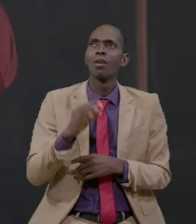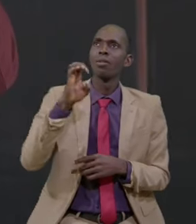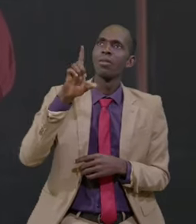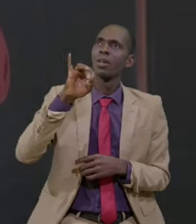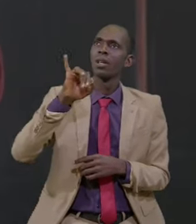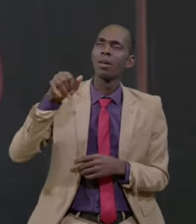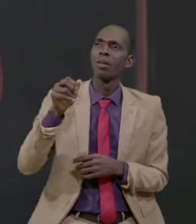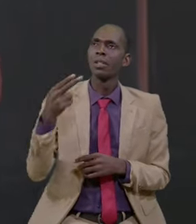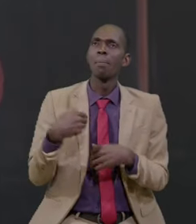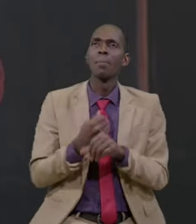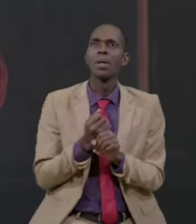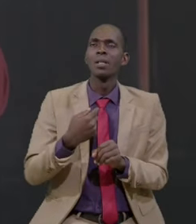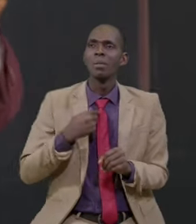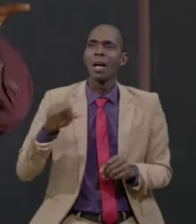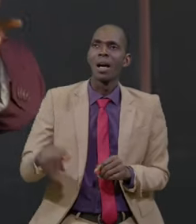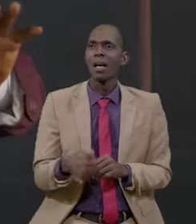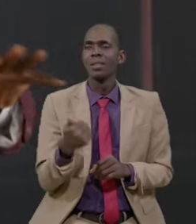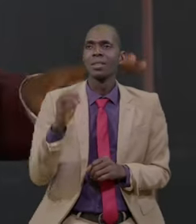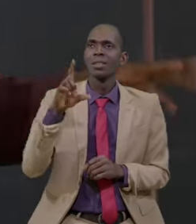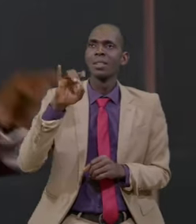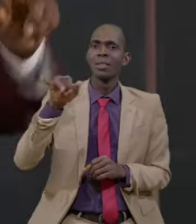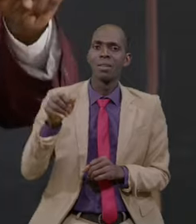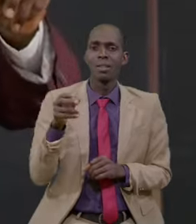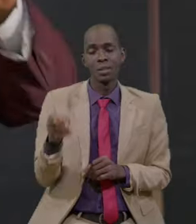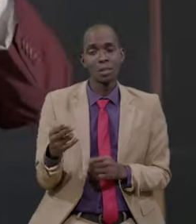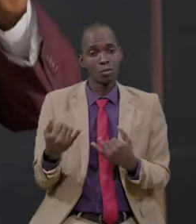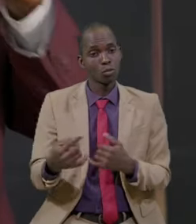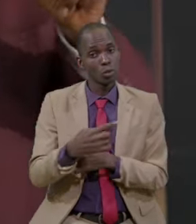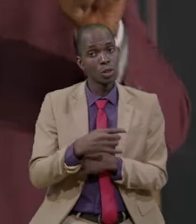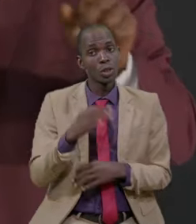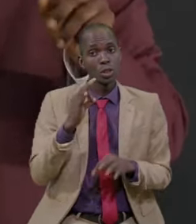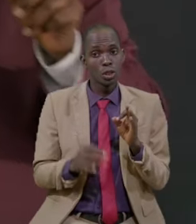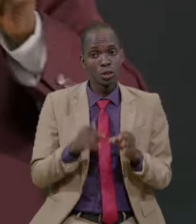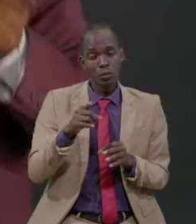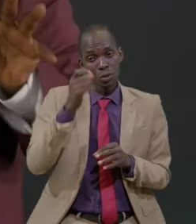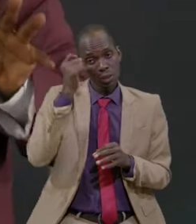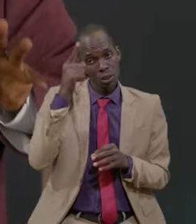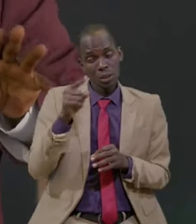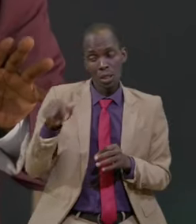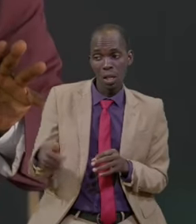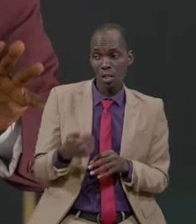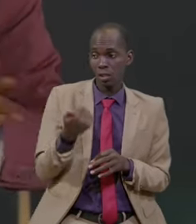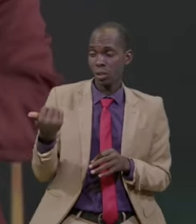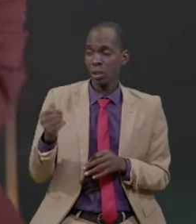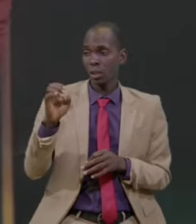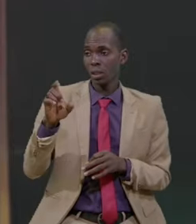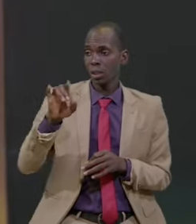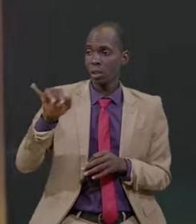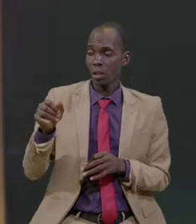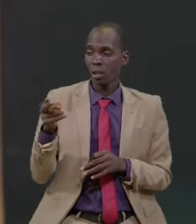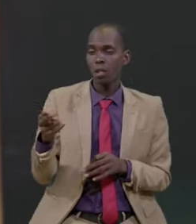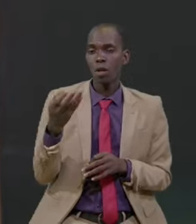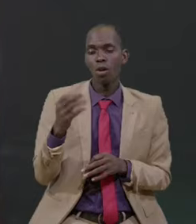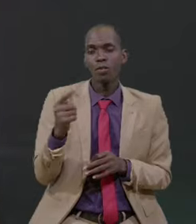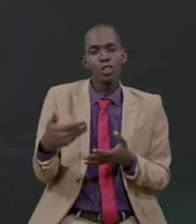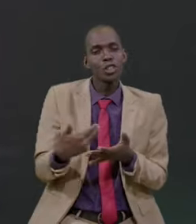là. Oh, un autre Élie, fais de moi un autre Élie. Bon, si tu comprends qu'un autre Élie, mais du nouveau, de la Nouvelle Alliance,